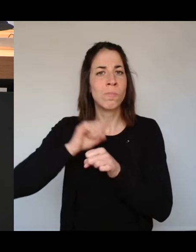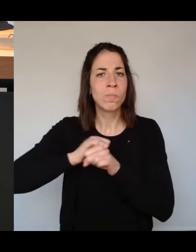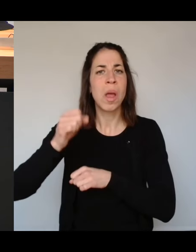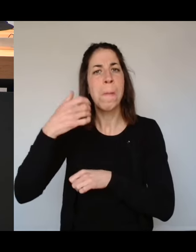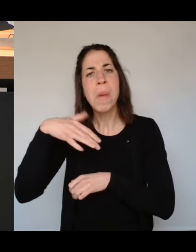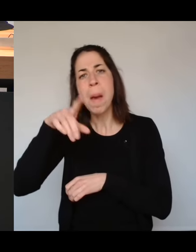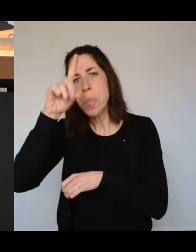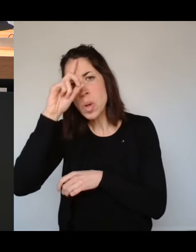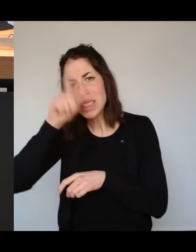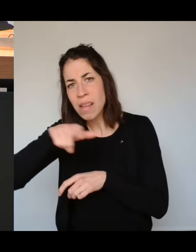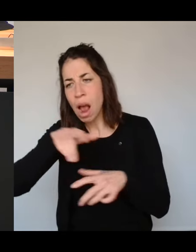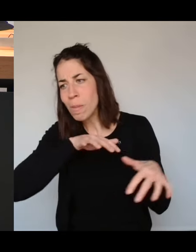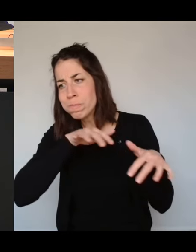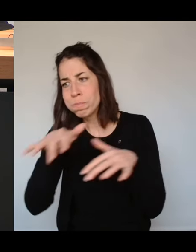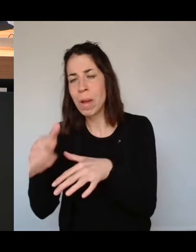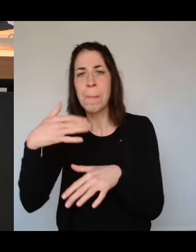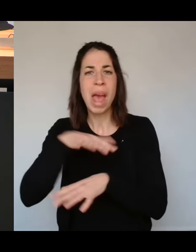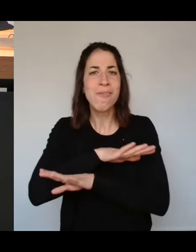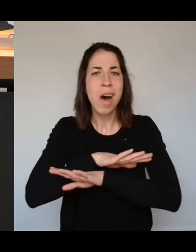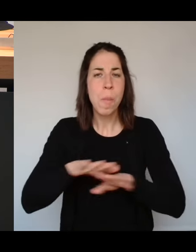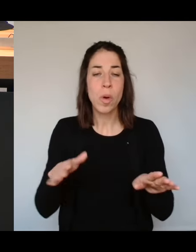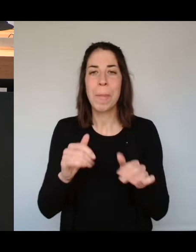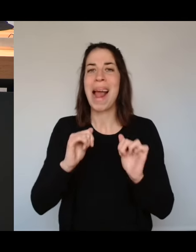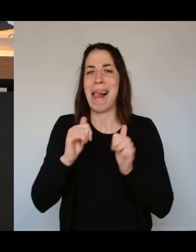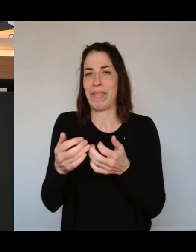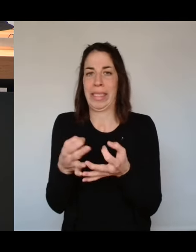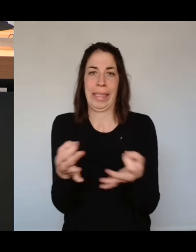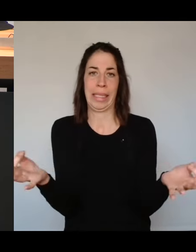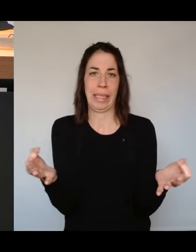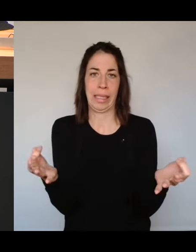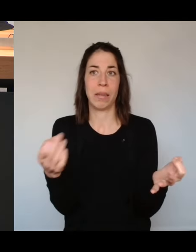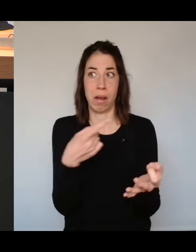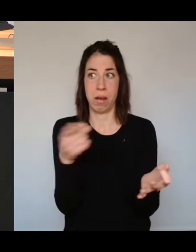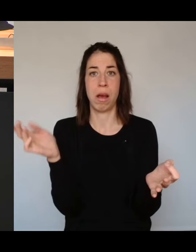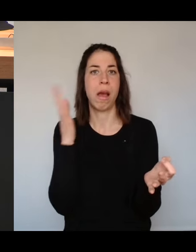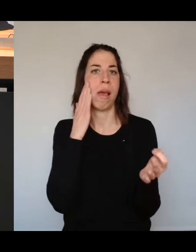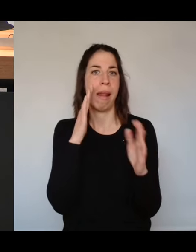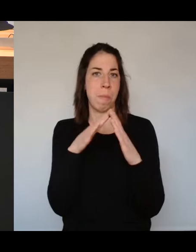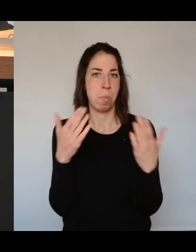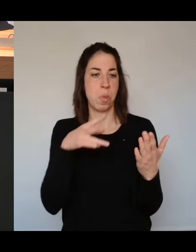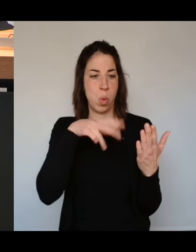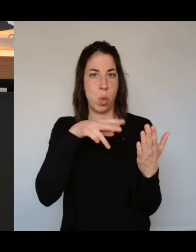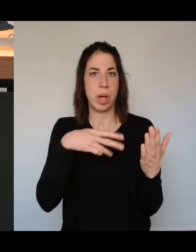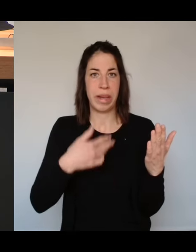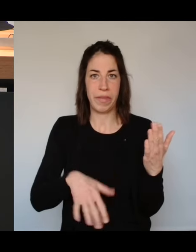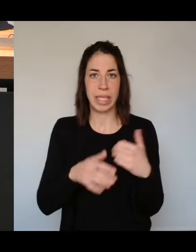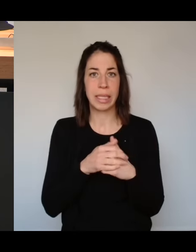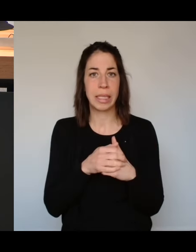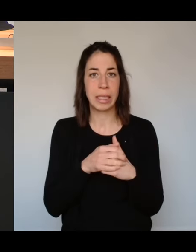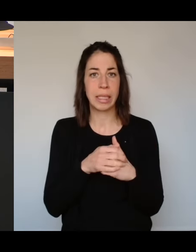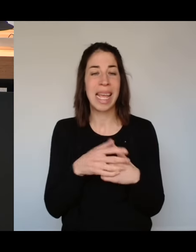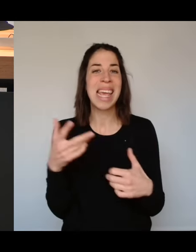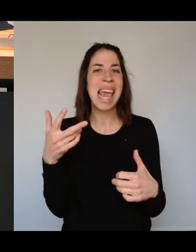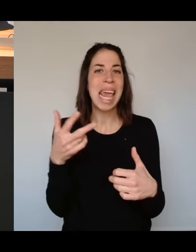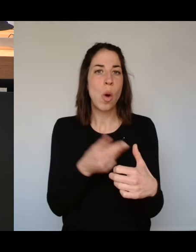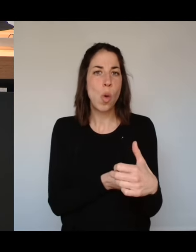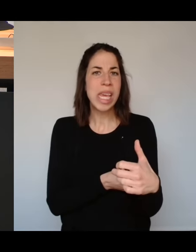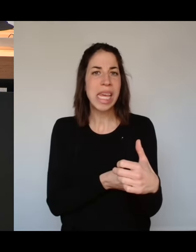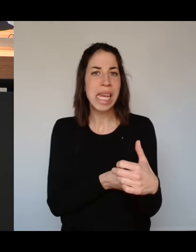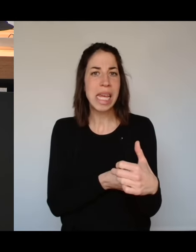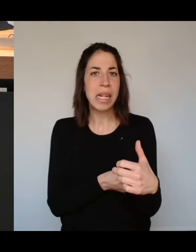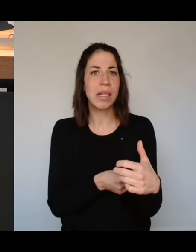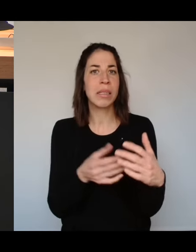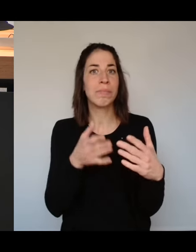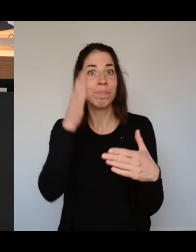glaube, wir haben alle das Buch gelesen. Ein Weg aus Heroin haben die meisten damals erst gefunden, als Methadon auf den Markt kam. Als